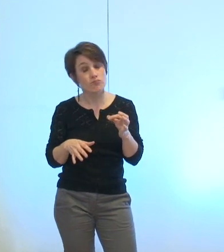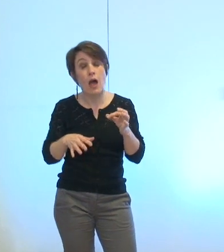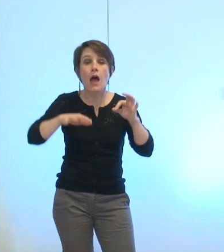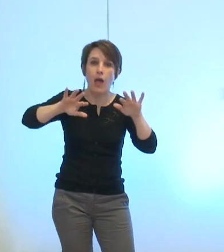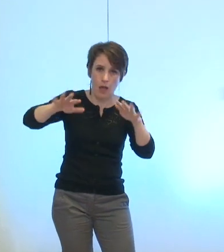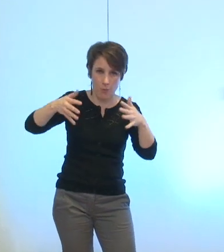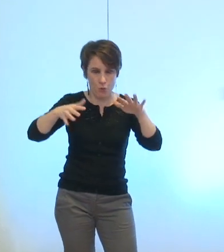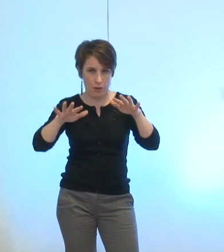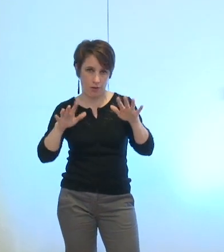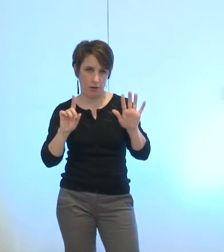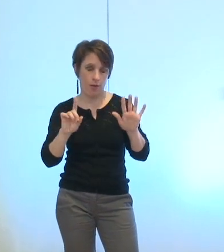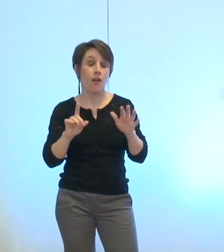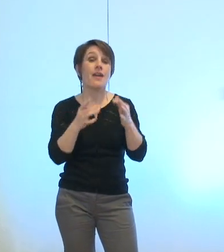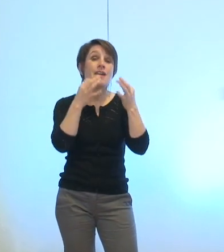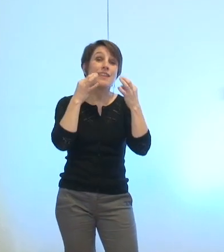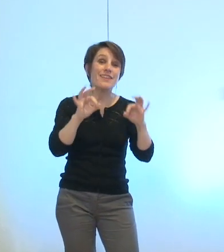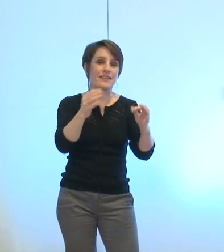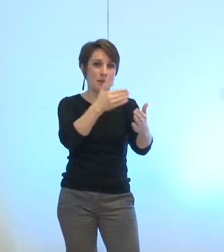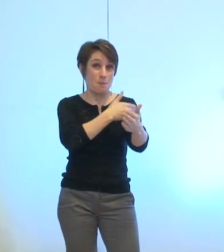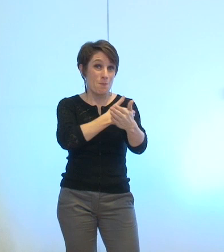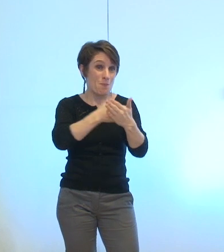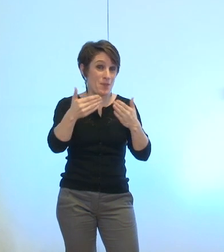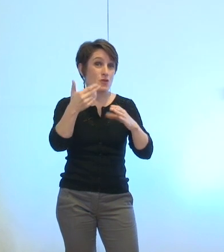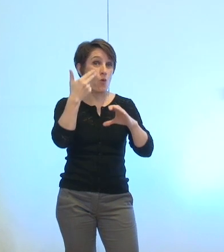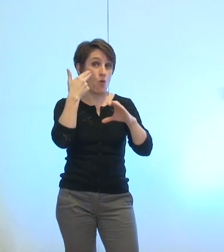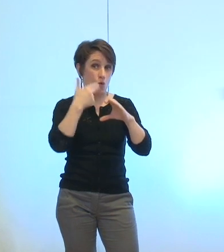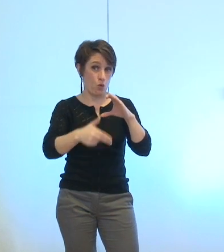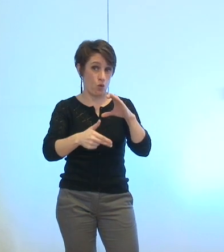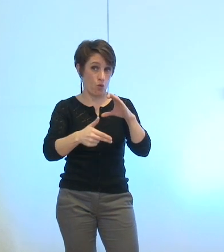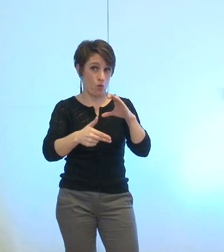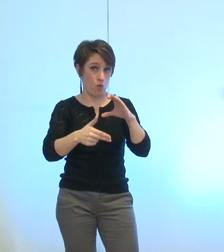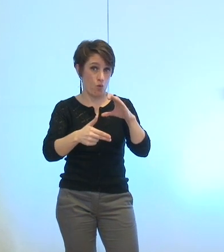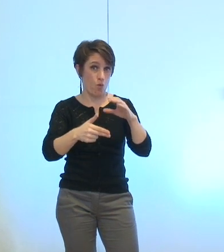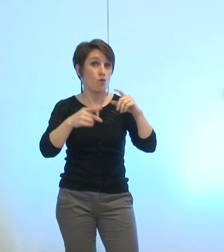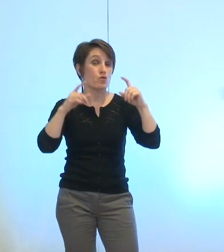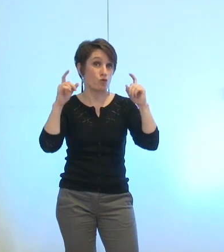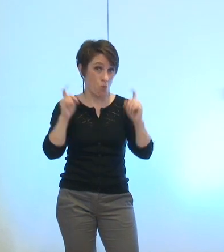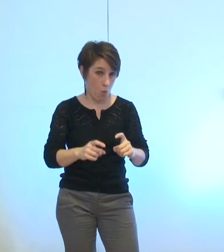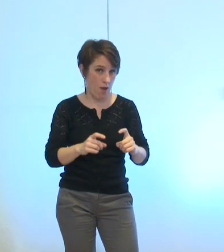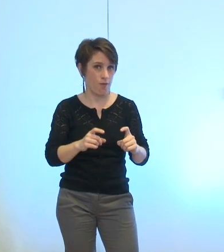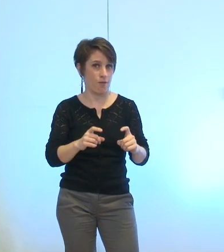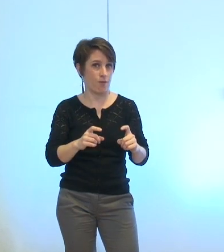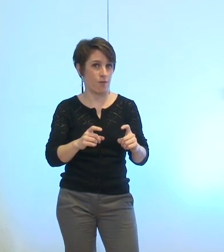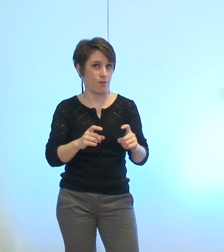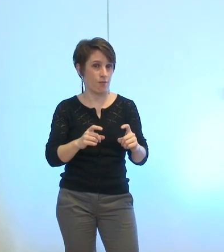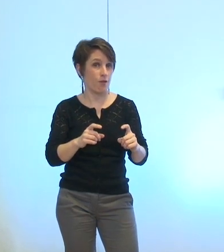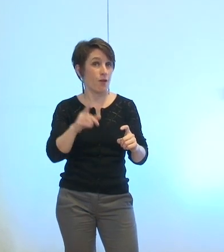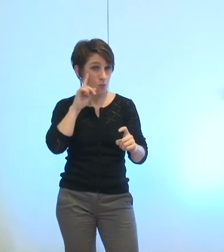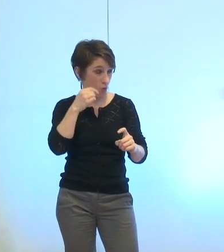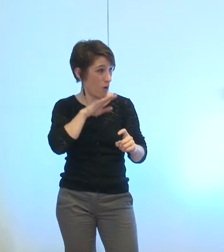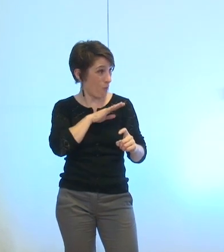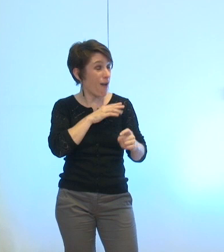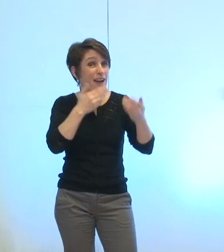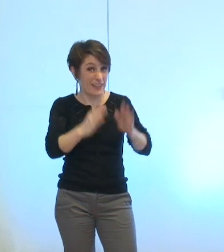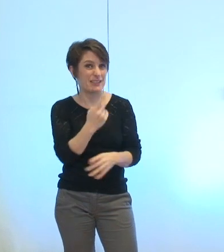moins à 10 millions de marge de manœuvre en moins du fait des décisions que vous